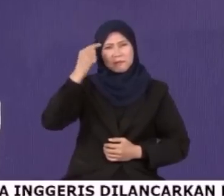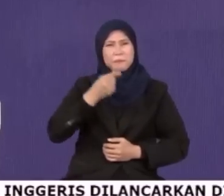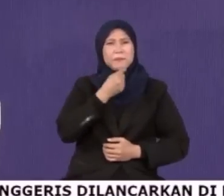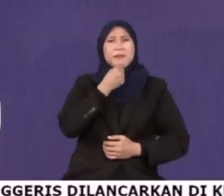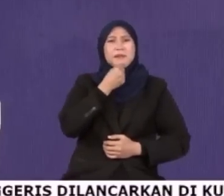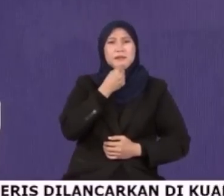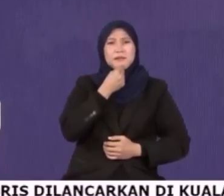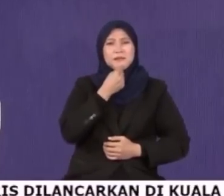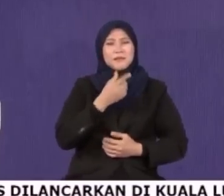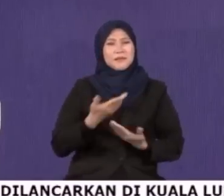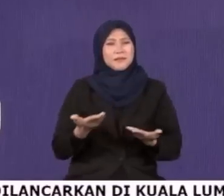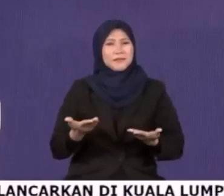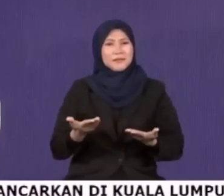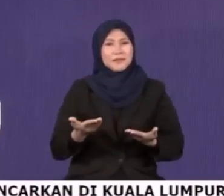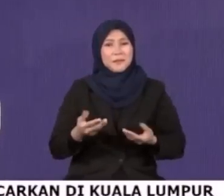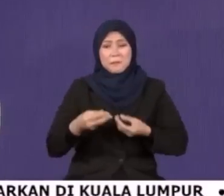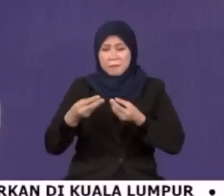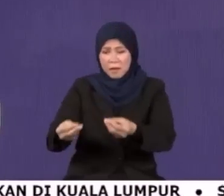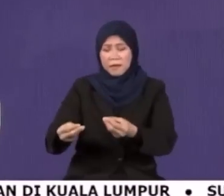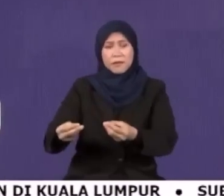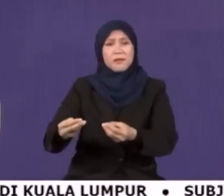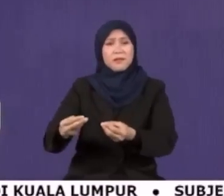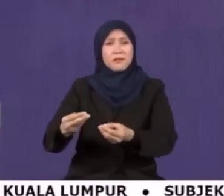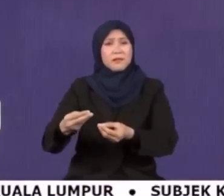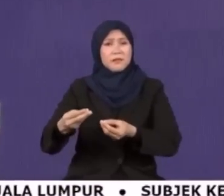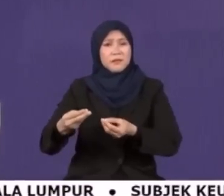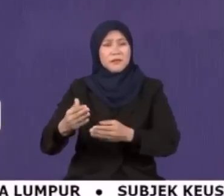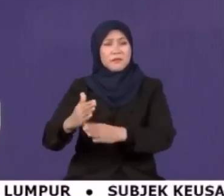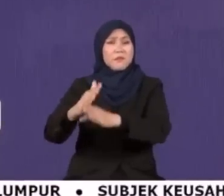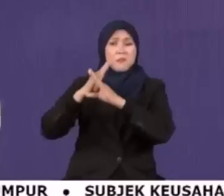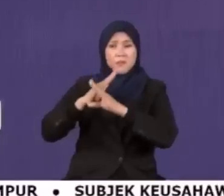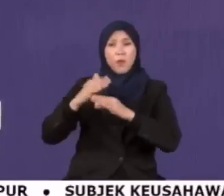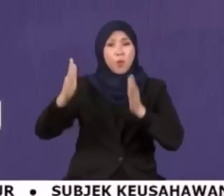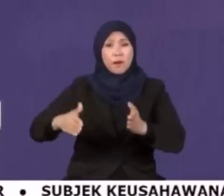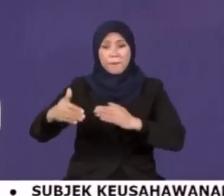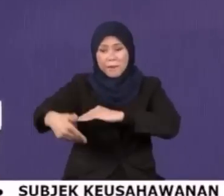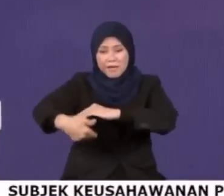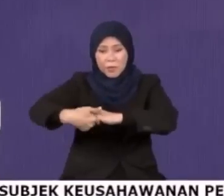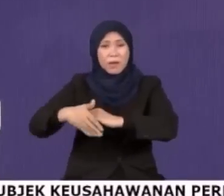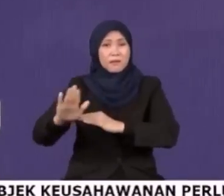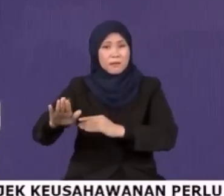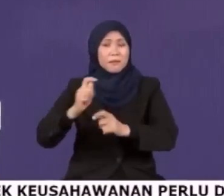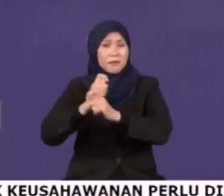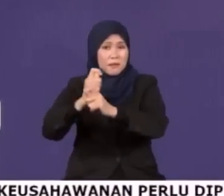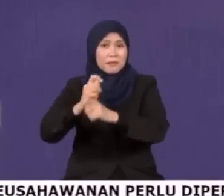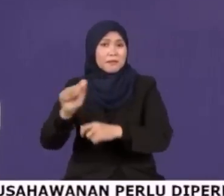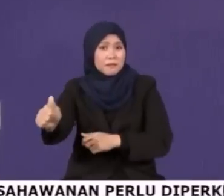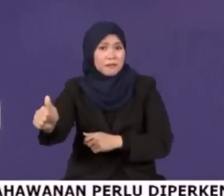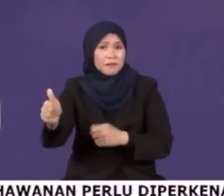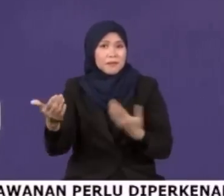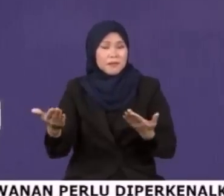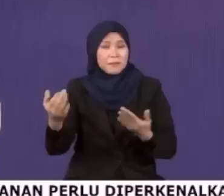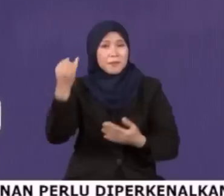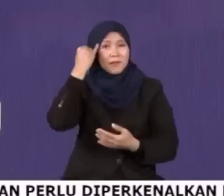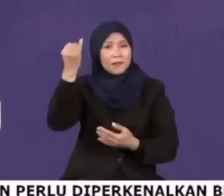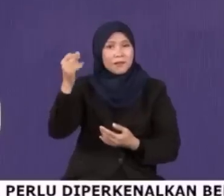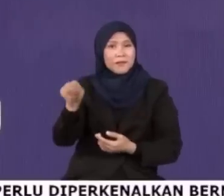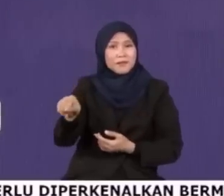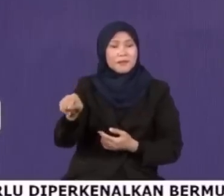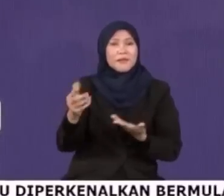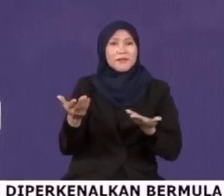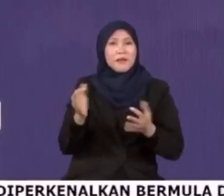aneh untuk memberi ruang pada perasaan mempertahankan pandangan mereka